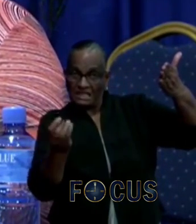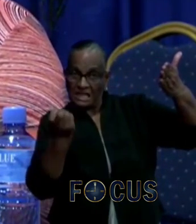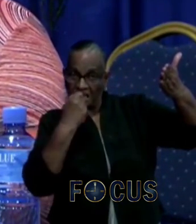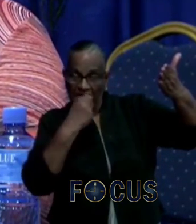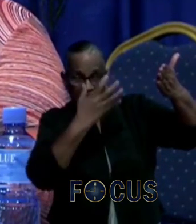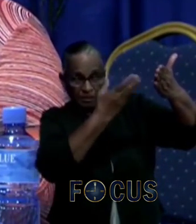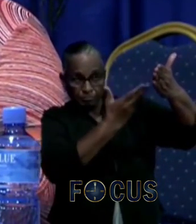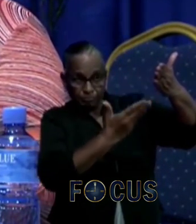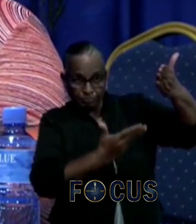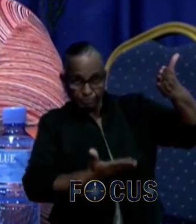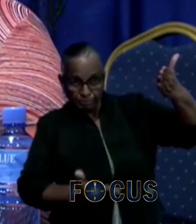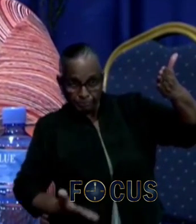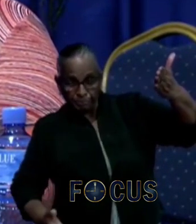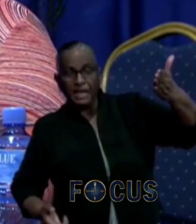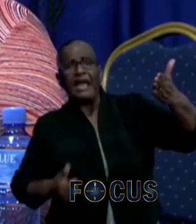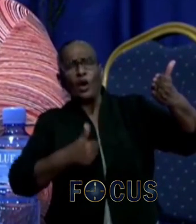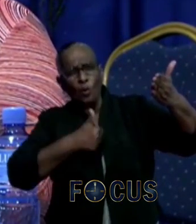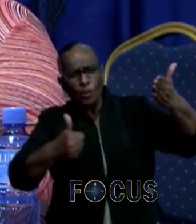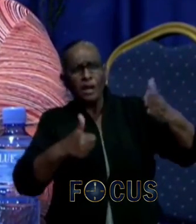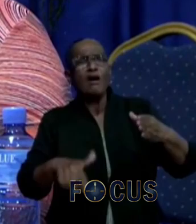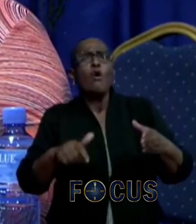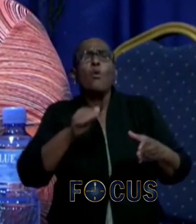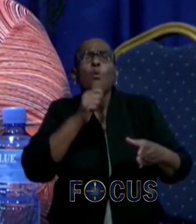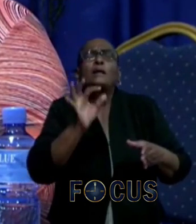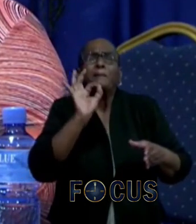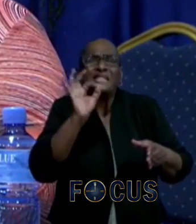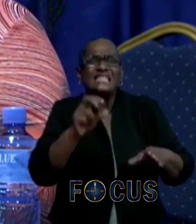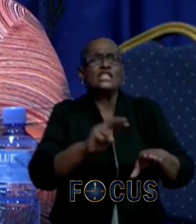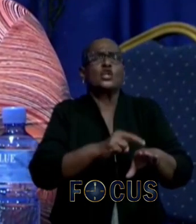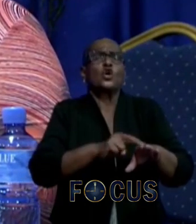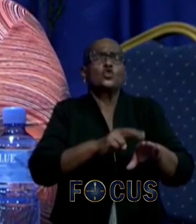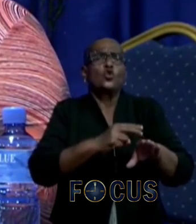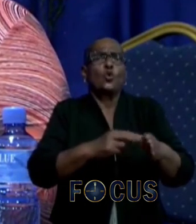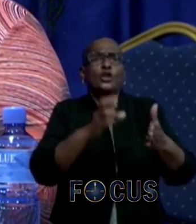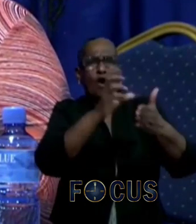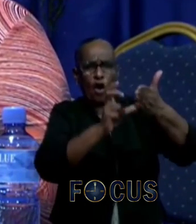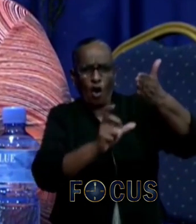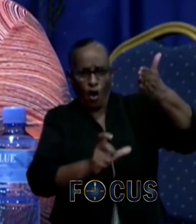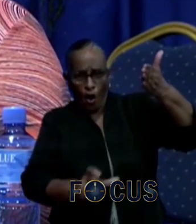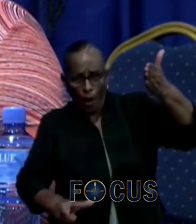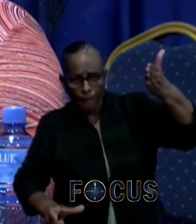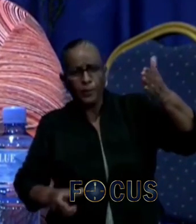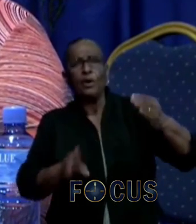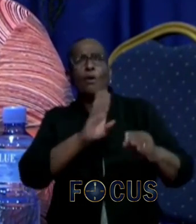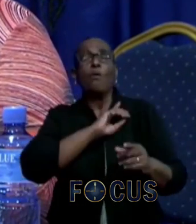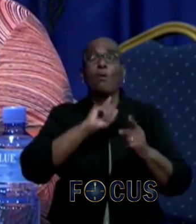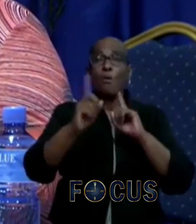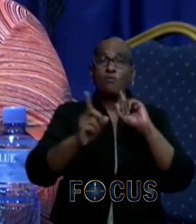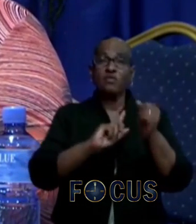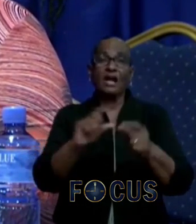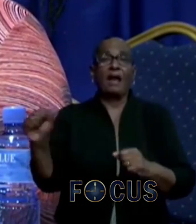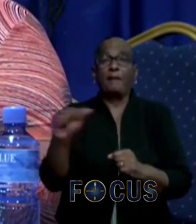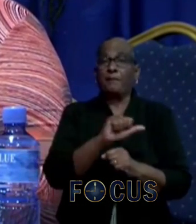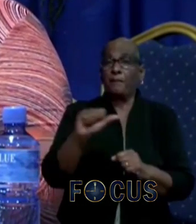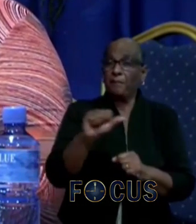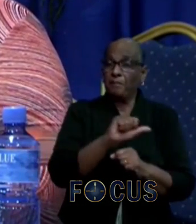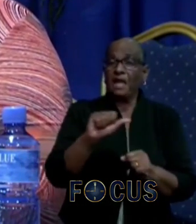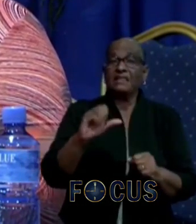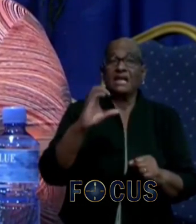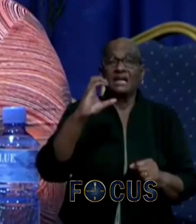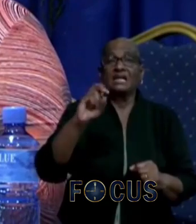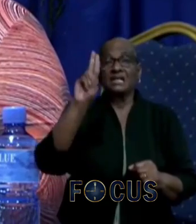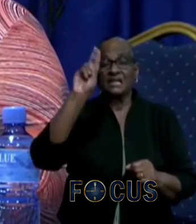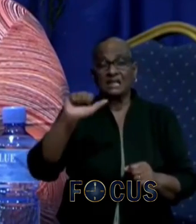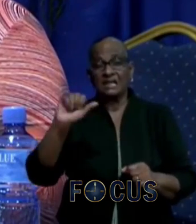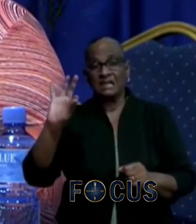met strategische goederen. Er is verder ook overleg geweest met onder andere de SHATA